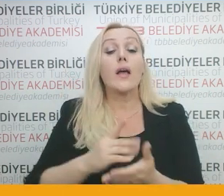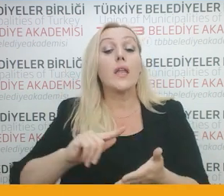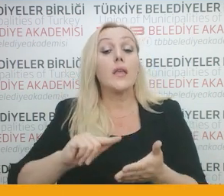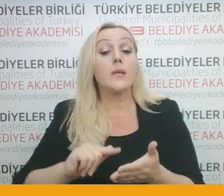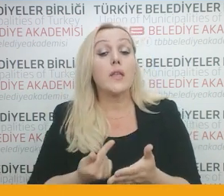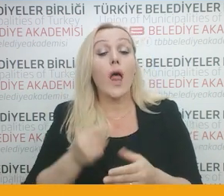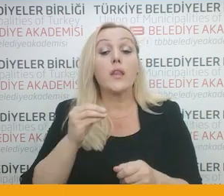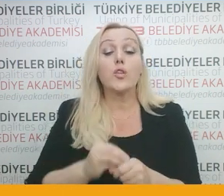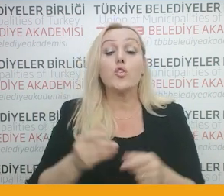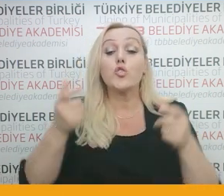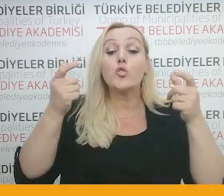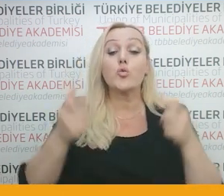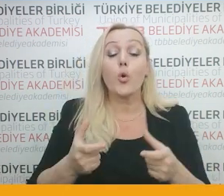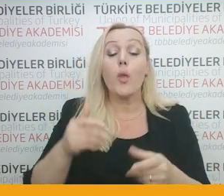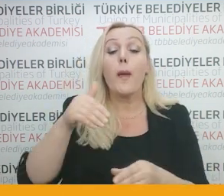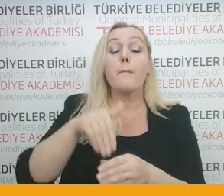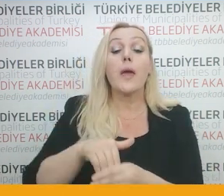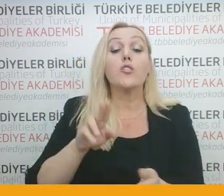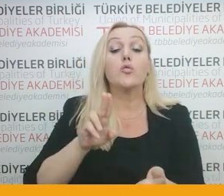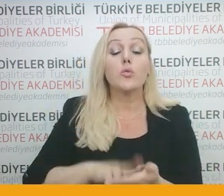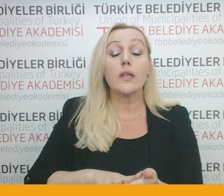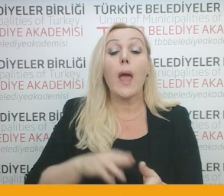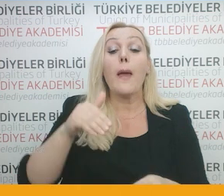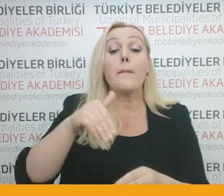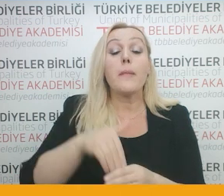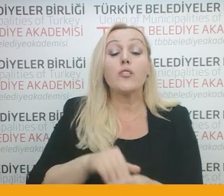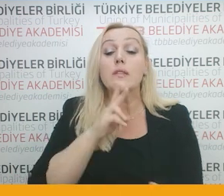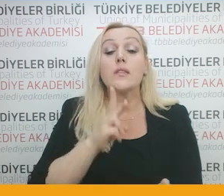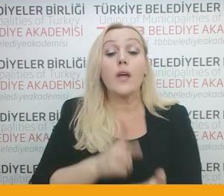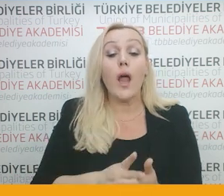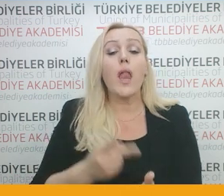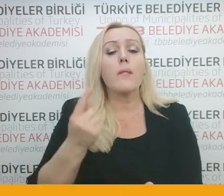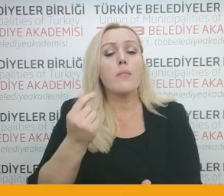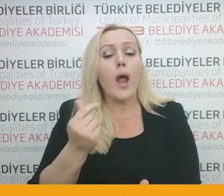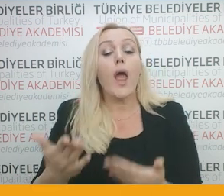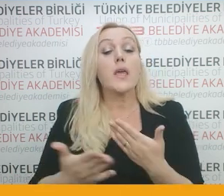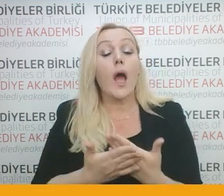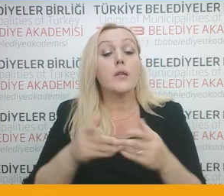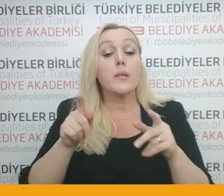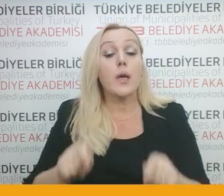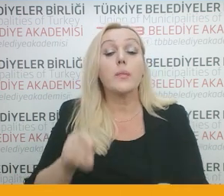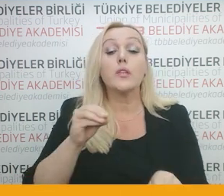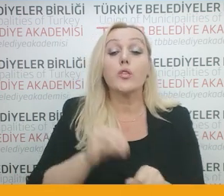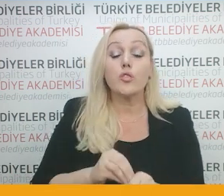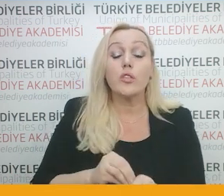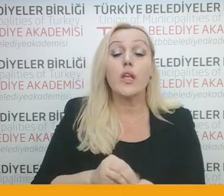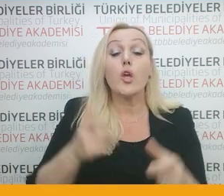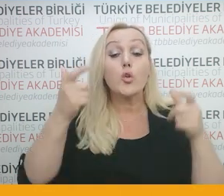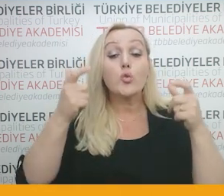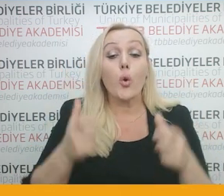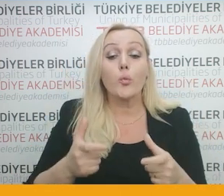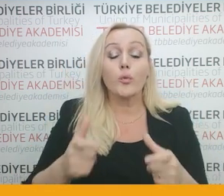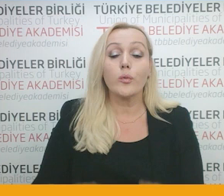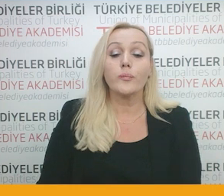için sorumlu, meclis üyeleri de meclis kararıyla yapıldığı için sorumlu şeklinde bir Sayıştay kararı söz